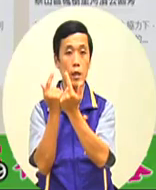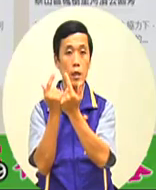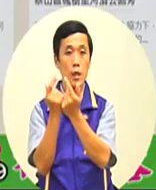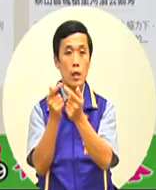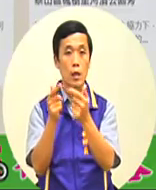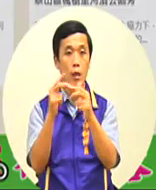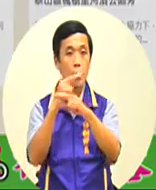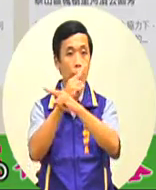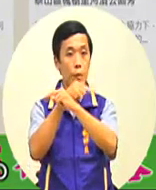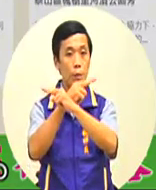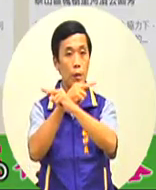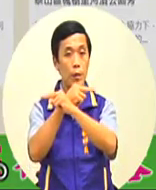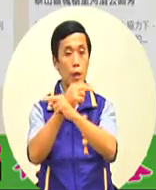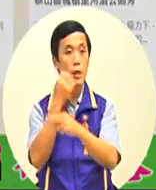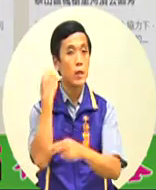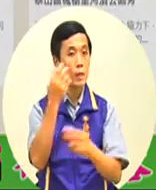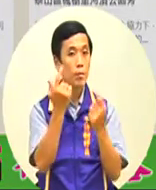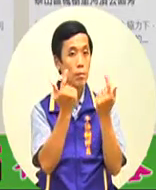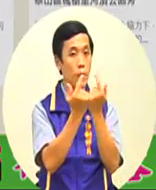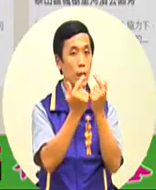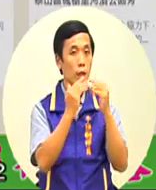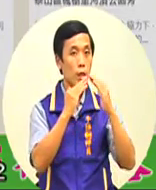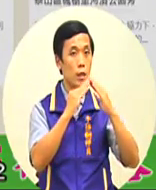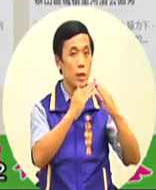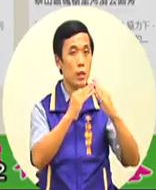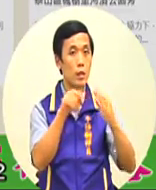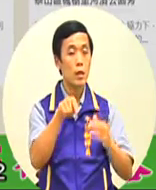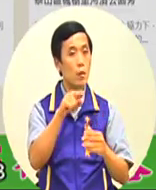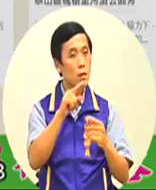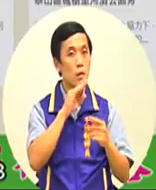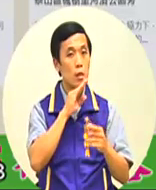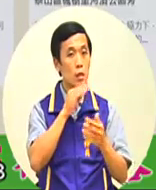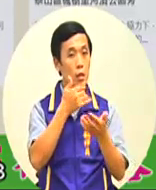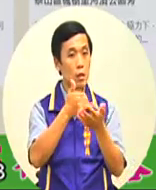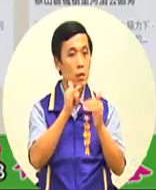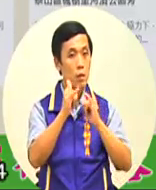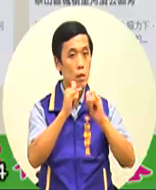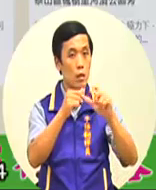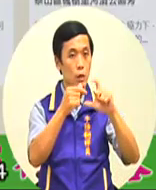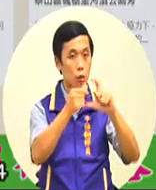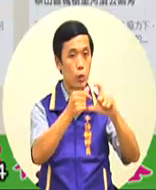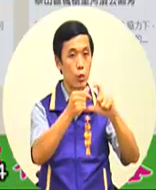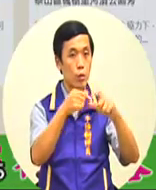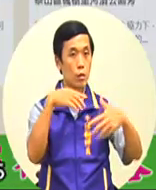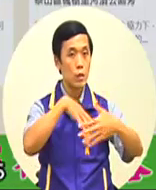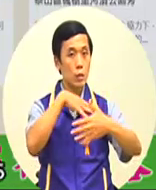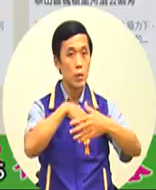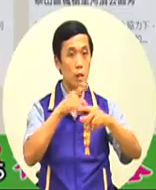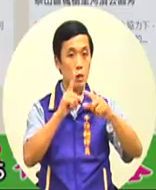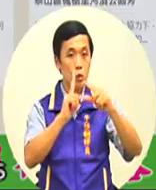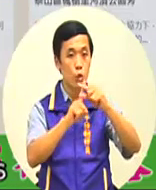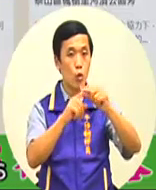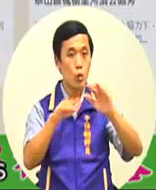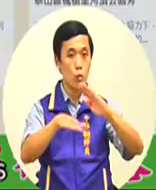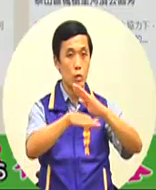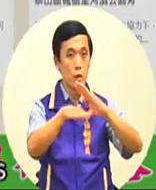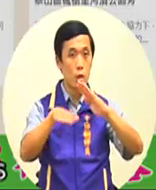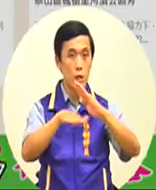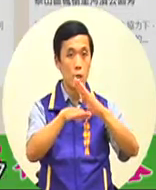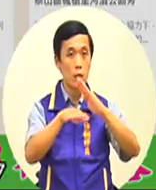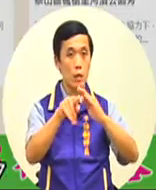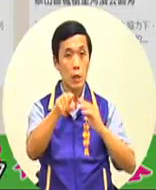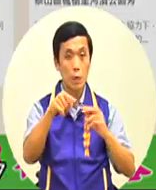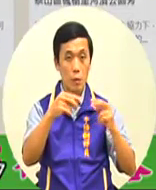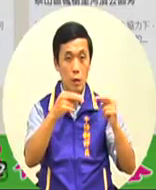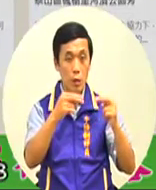桥新北市，它这个算是社区里头它的中庭有这几块呢，